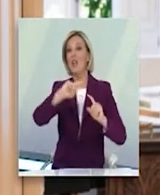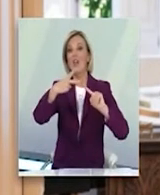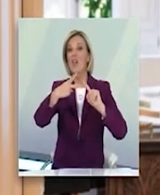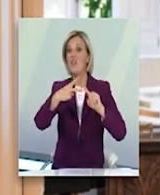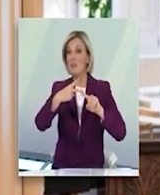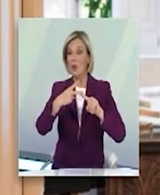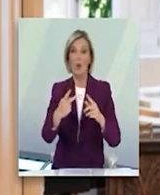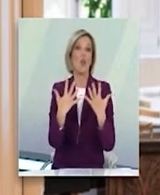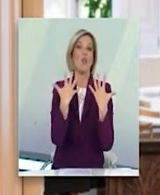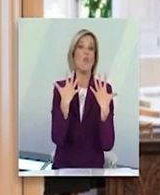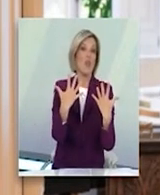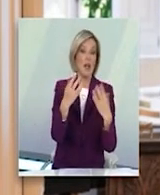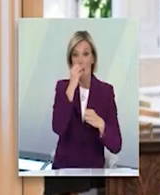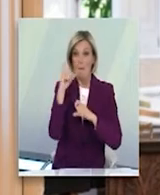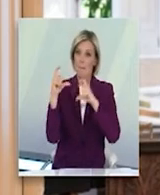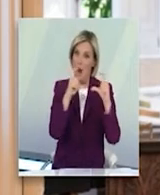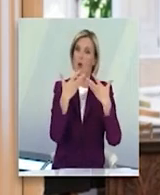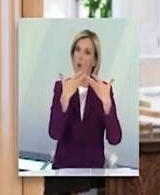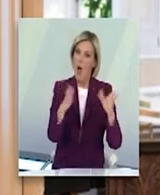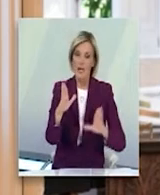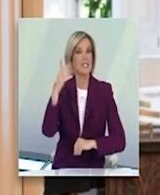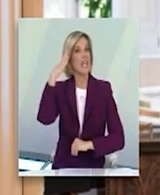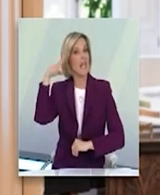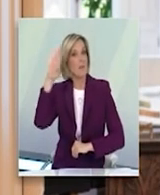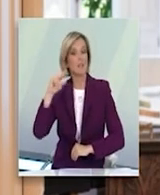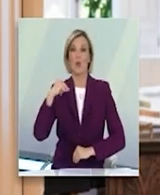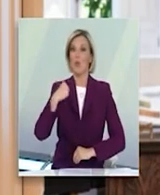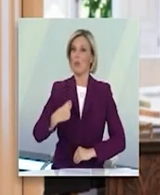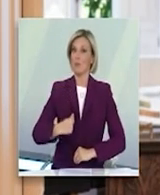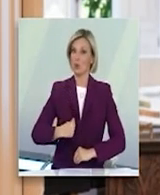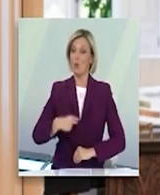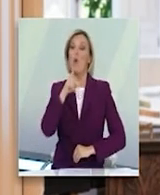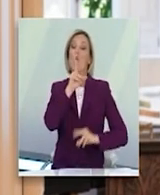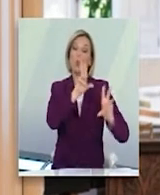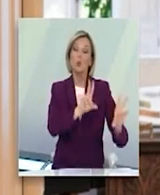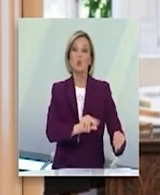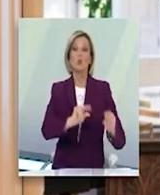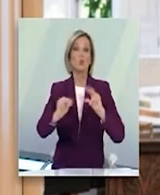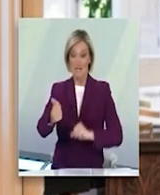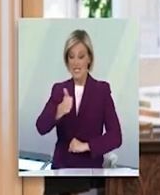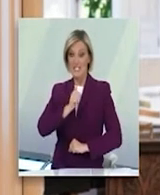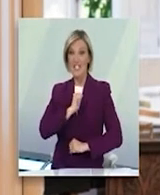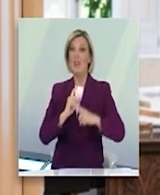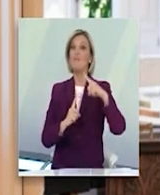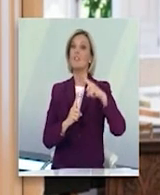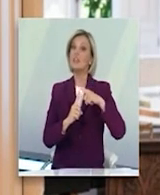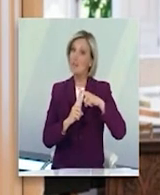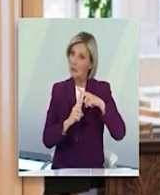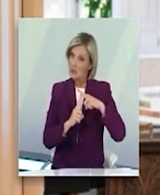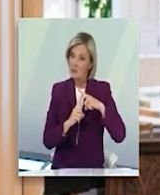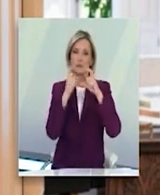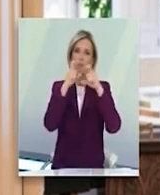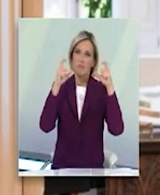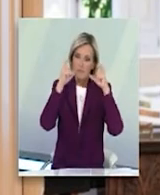10 Μαΐου ανοίγουν και πάλι γυμνάσια και δημοτικά σχολεία. Και εδώ θα ισχύουν οι αυτοδιαγνωστικοί έλεγχοι για μαθητές, εκπαιδευτικούς και διοικητικό